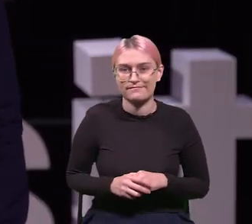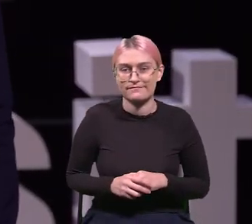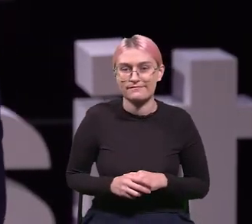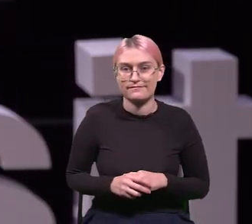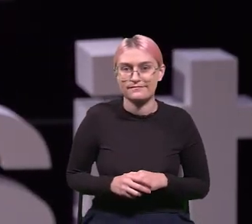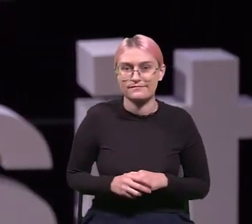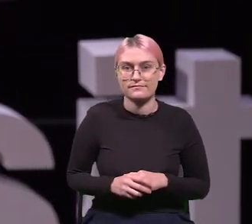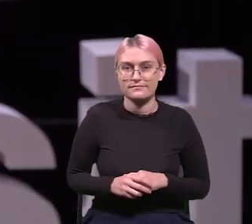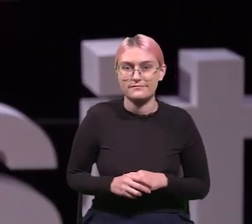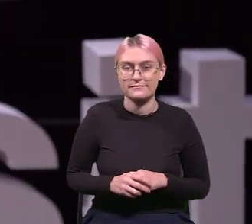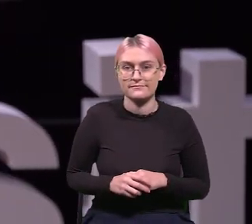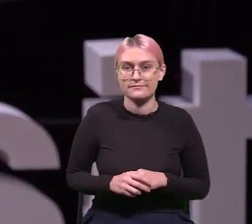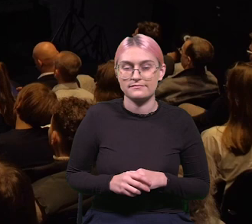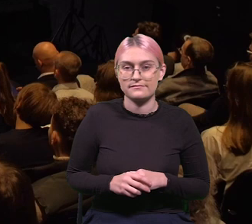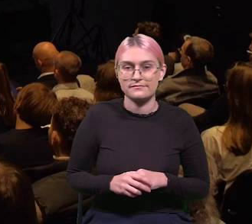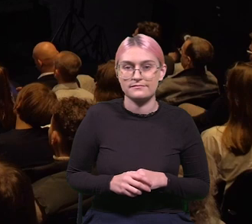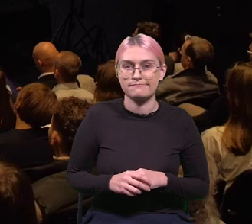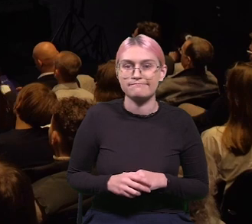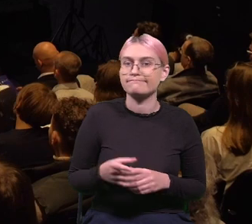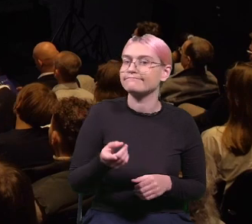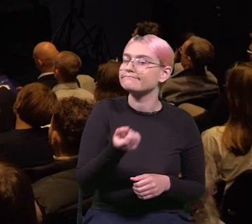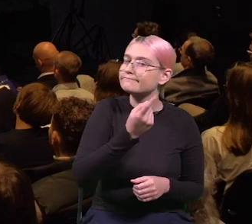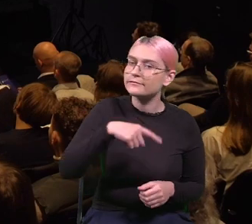Potrzebne nam jest przemyślenie tego układu.